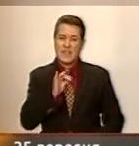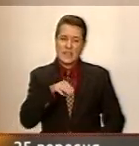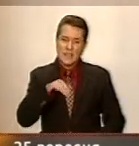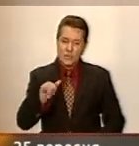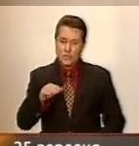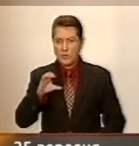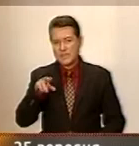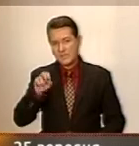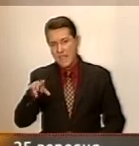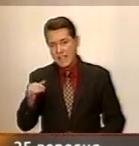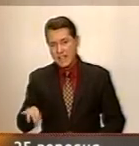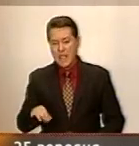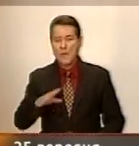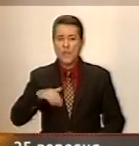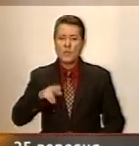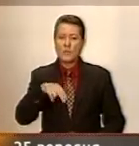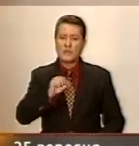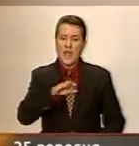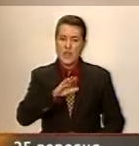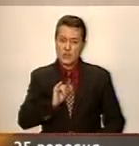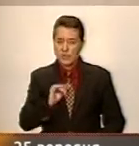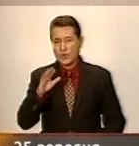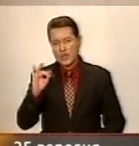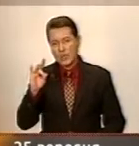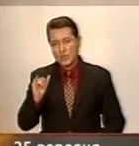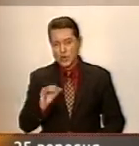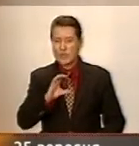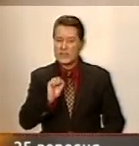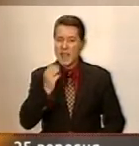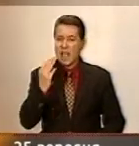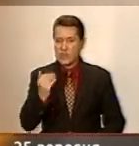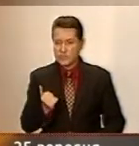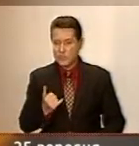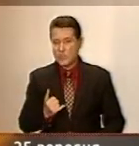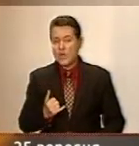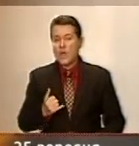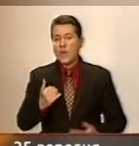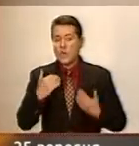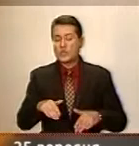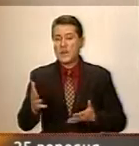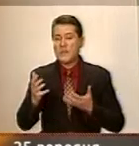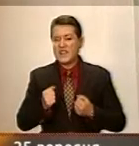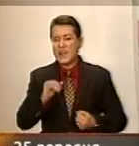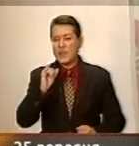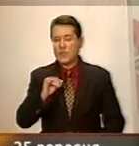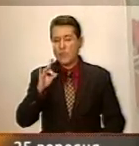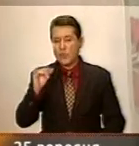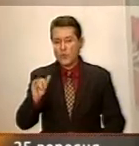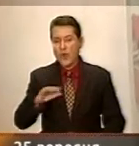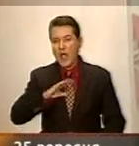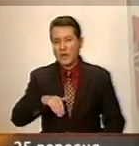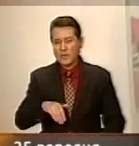потім Дашу, Іру, потім Сашу. Родилася Єва, а потім вже прийняли Юру, а після Юри